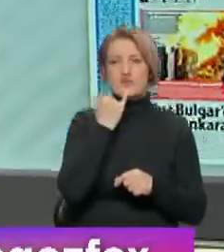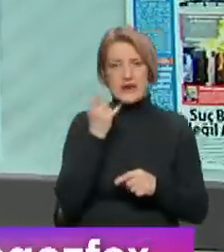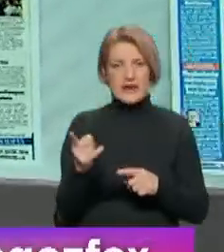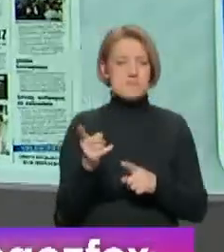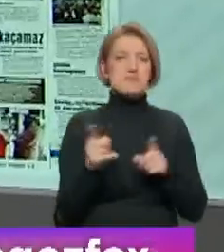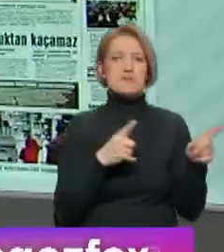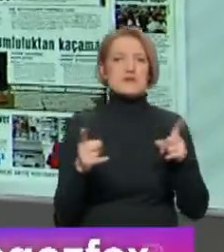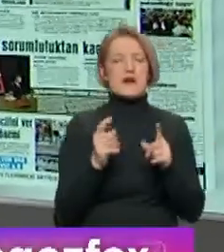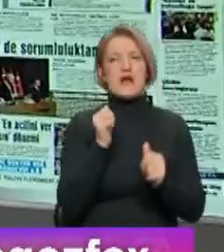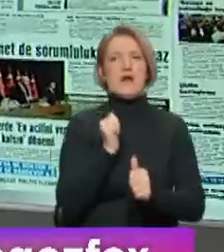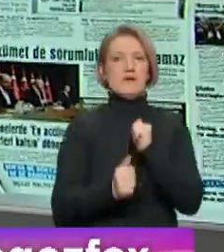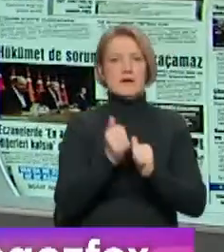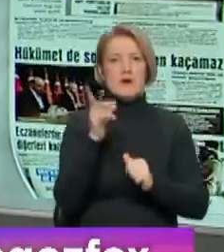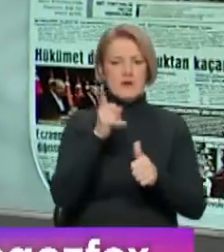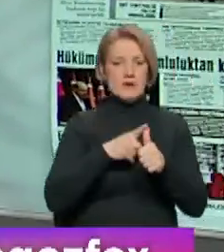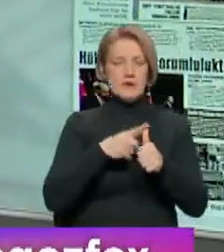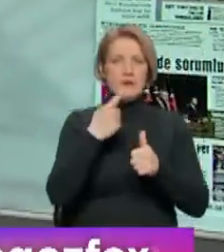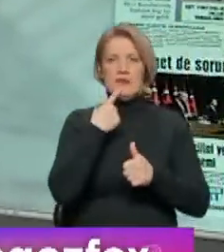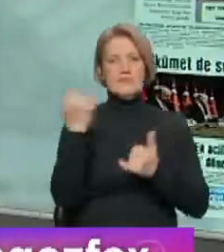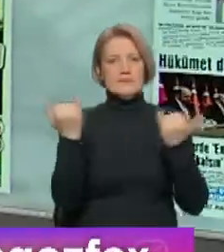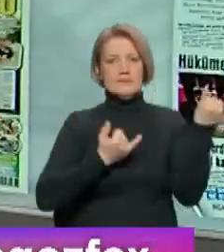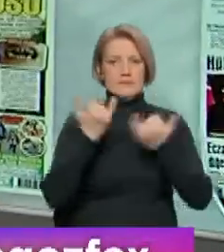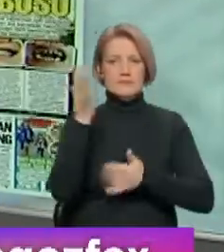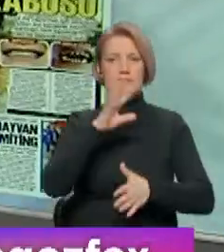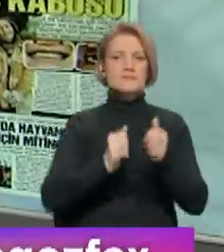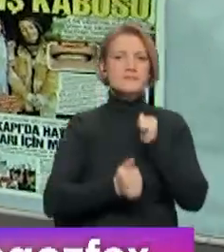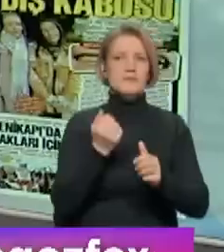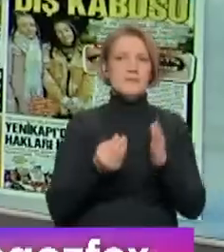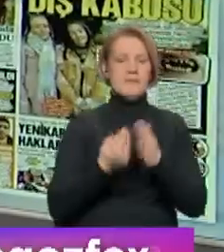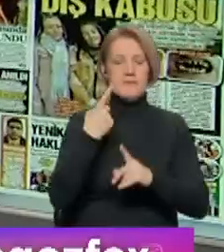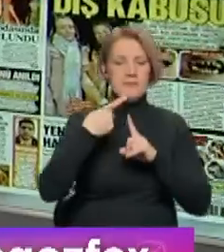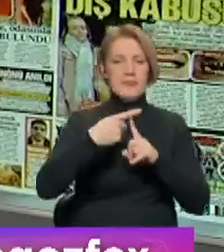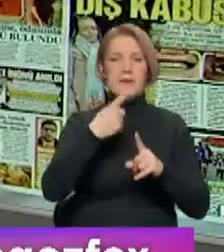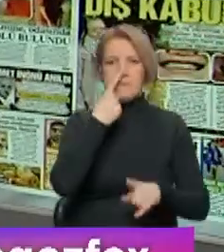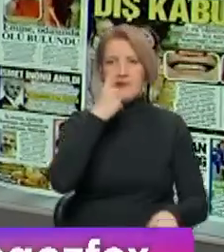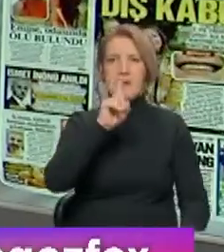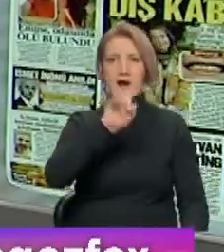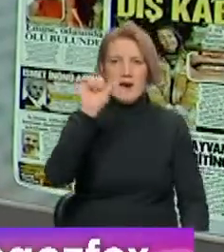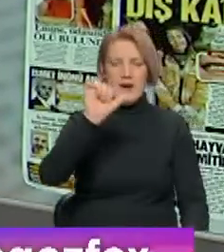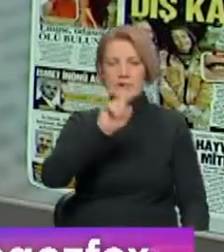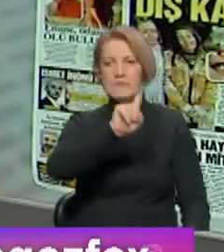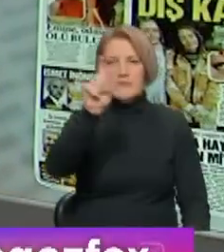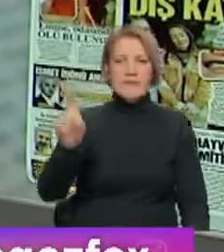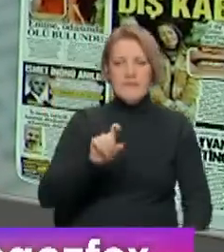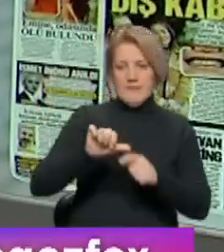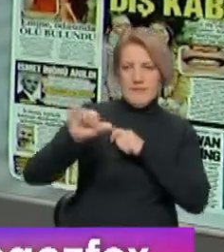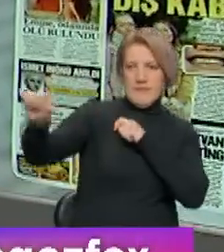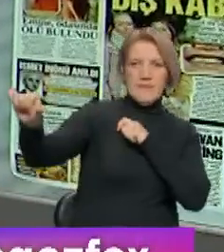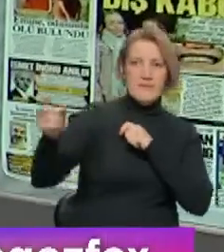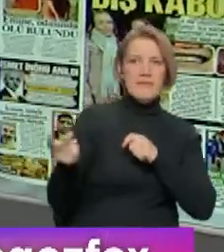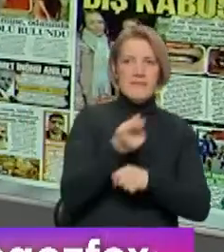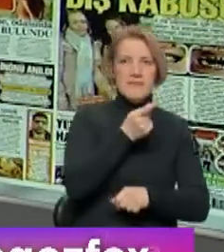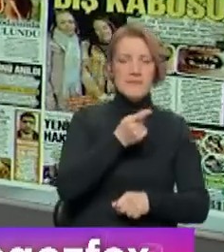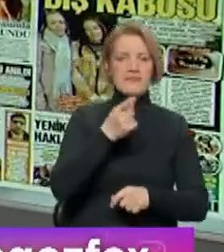birbirlerine girdiler önce ağız dalaşı sonra çıkan kavga sonra taksici biber gazıyla kendisini korumaya çalışıyor uzaklaşıyor